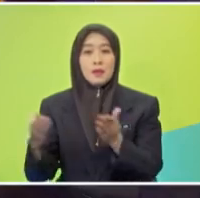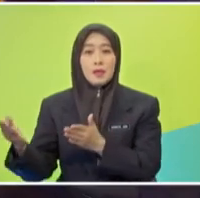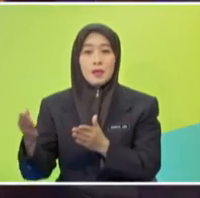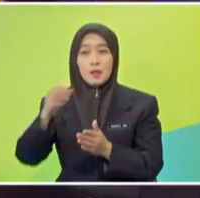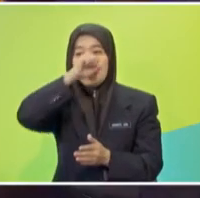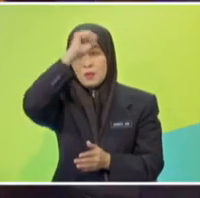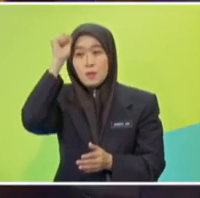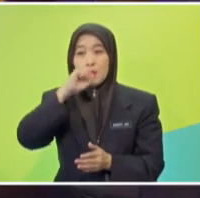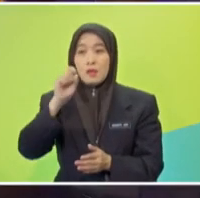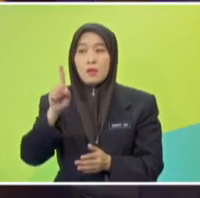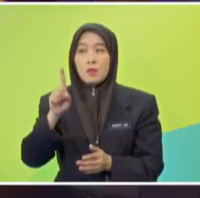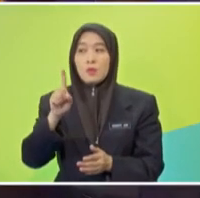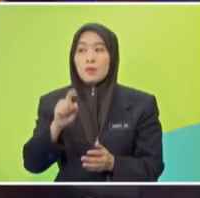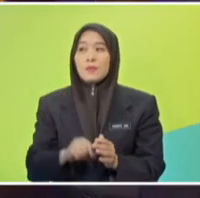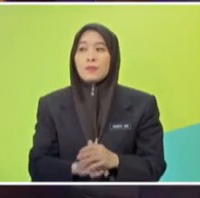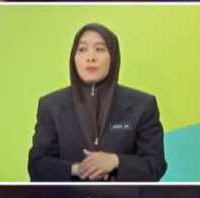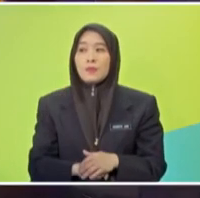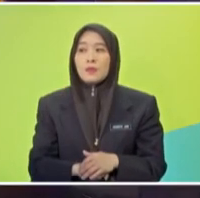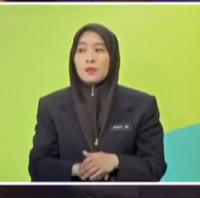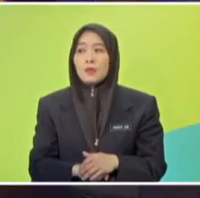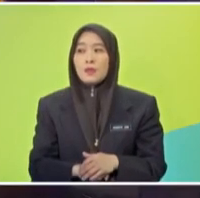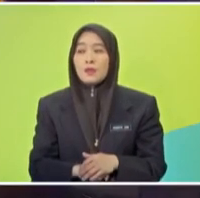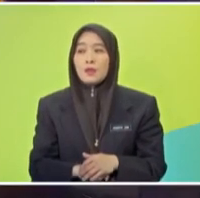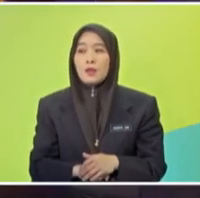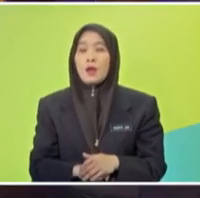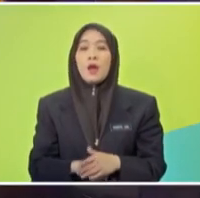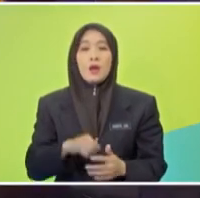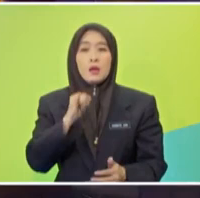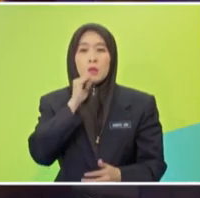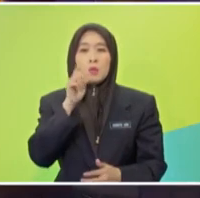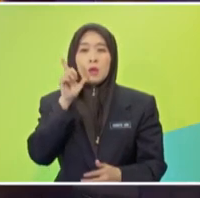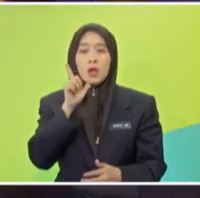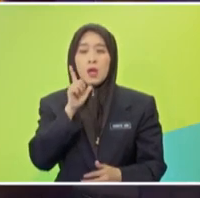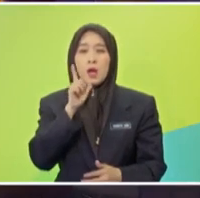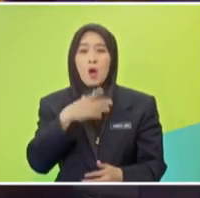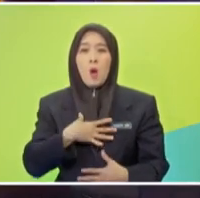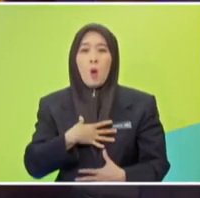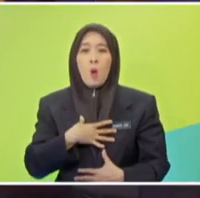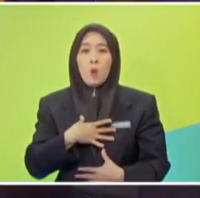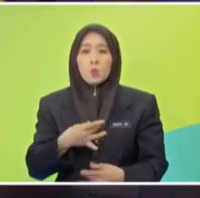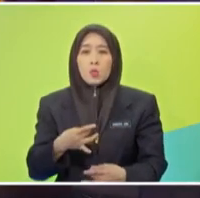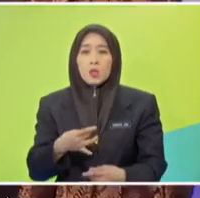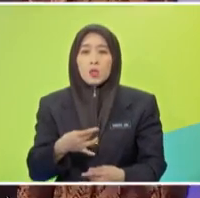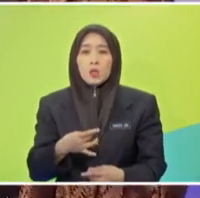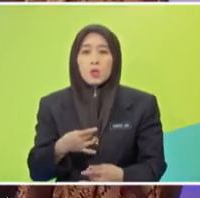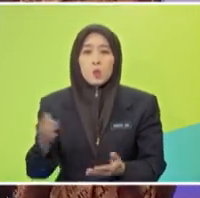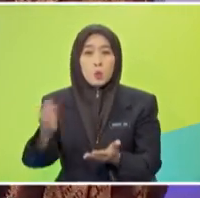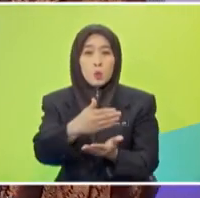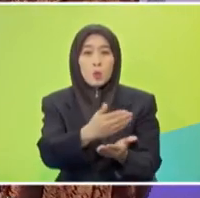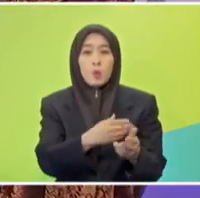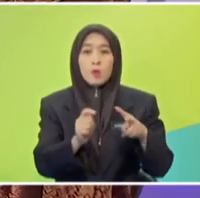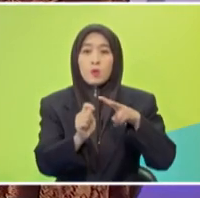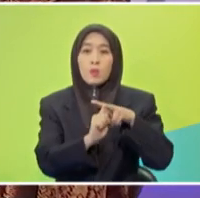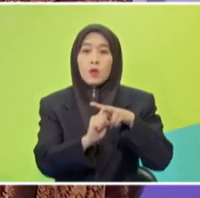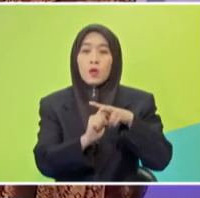cerita tentang ibu Laila mengumpul hobinya mengumpul terompah jadi coba iris